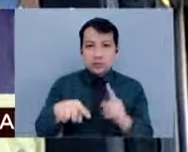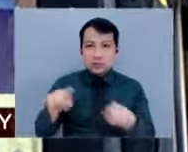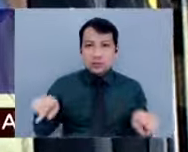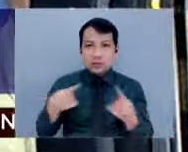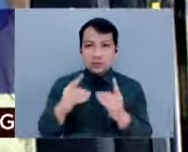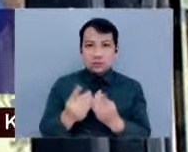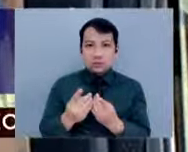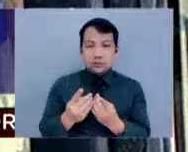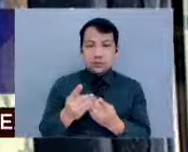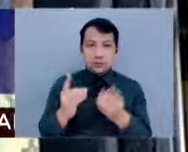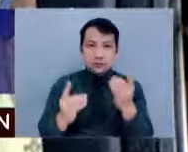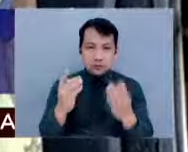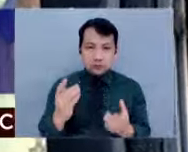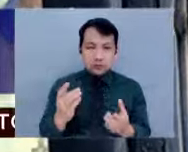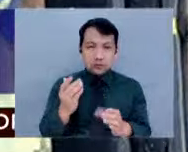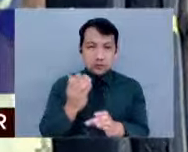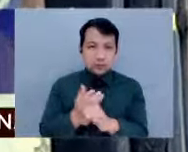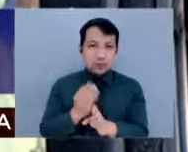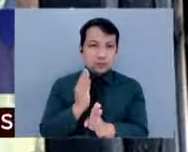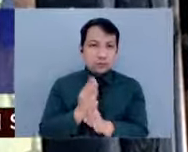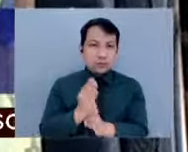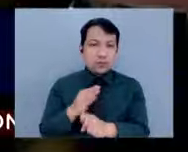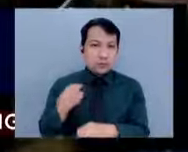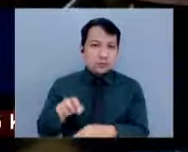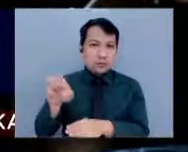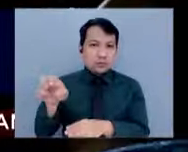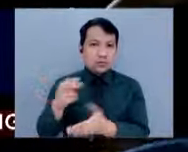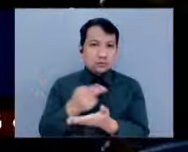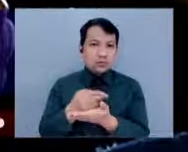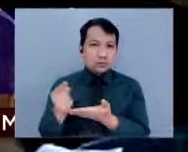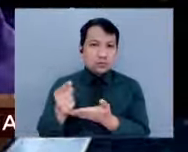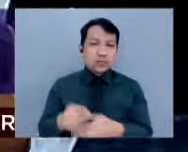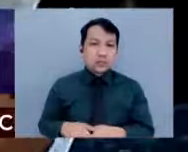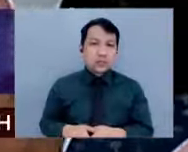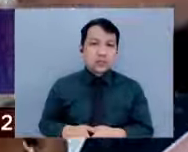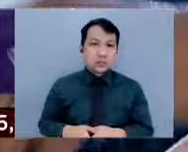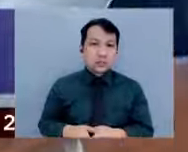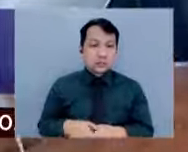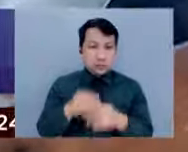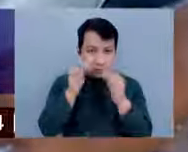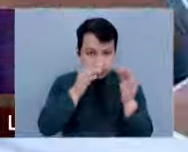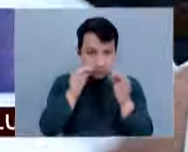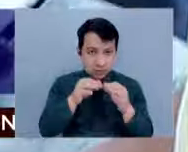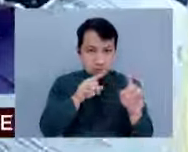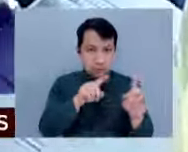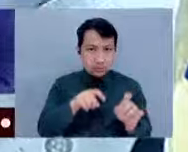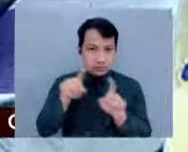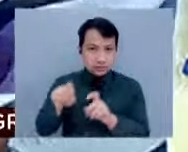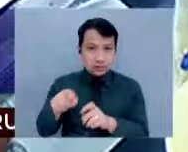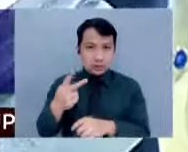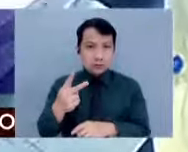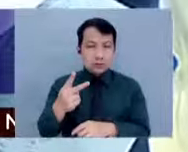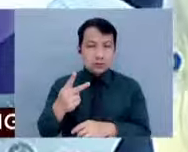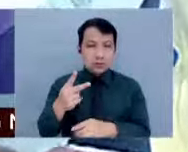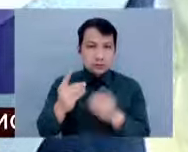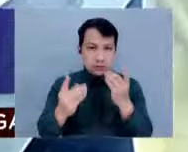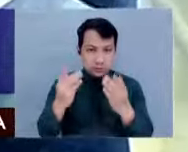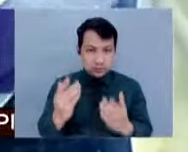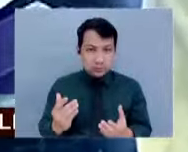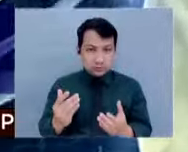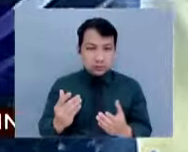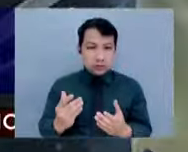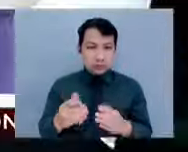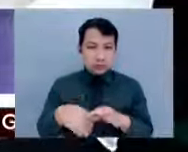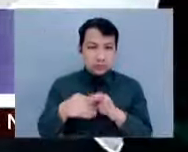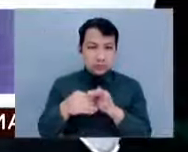driver at konduktor ng bus na babiyahe ngayong Semana Santa. May drug testing kung saan dalawang driver ang nagpositibo. Suspendido muna ang